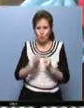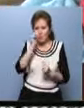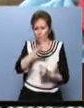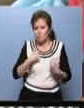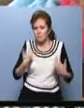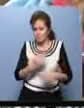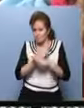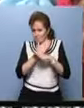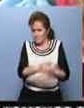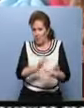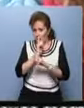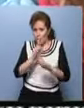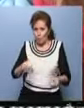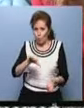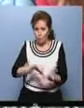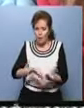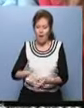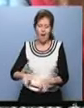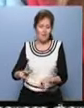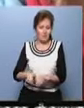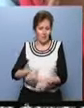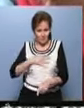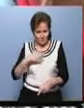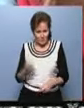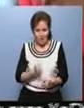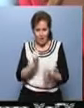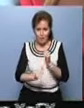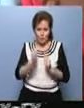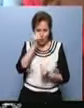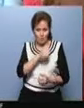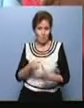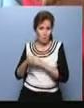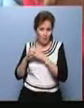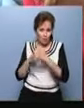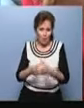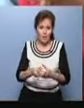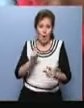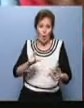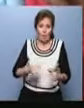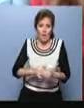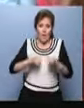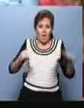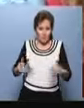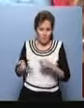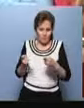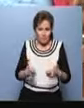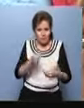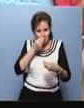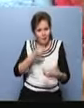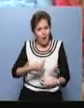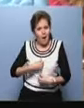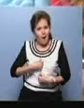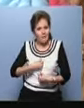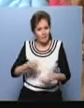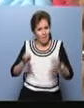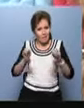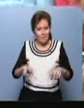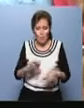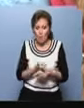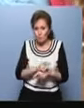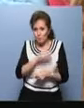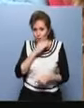мы этого не будем делать. И каждый год они приходят снова, и все больше людей приводят с собой. То есть тянет их на экстрим? Тянет, очень тянет. Здесь очень много